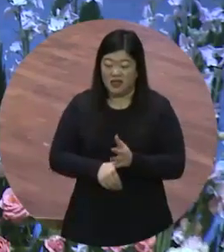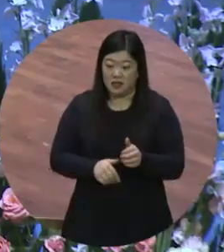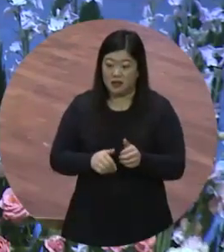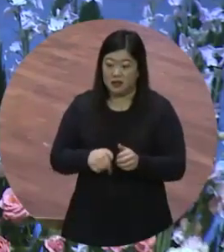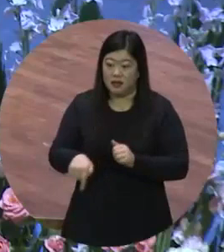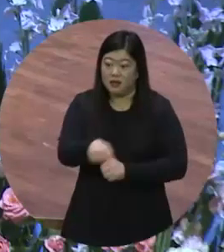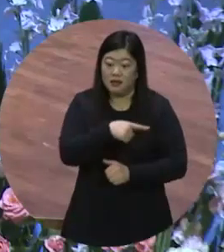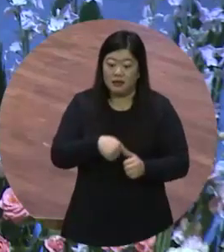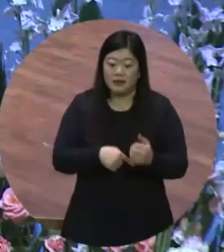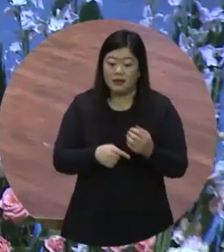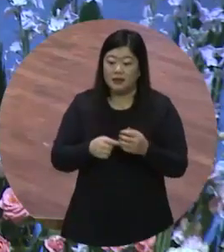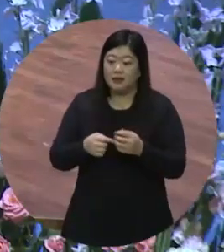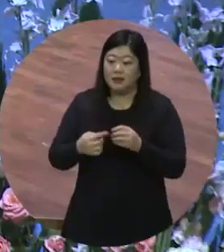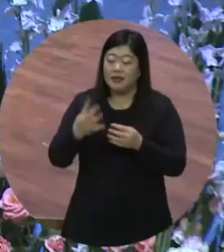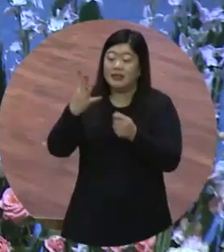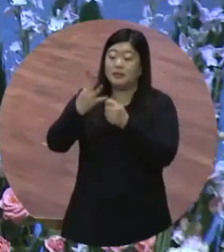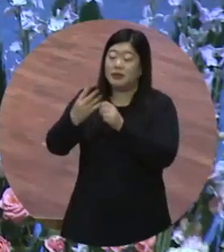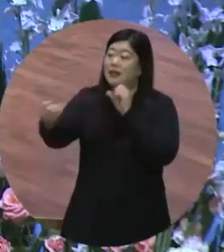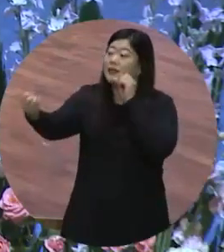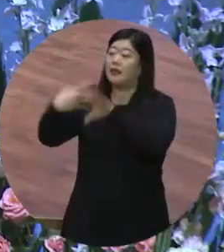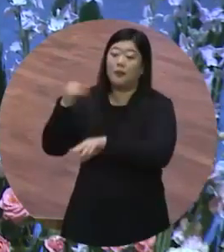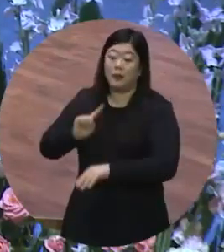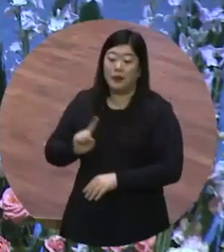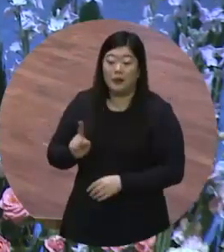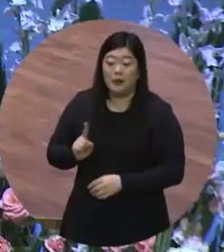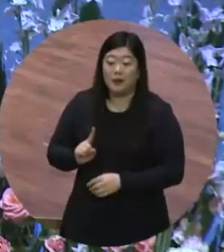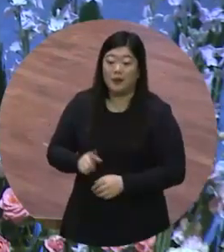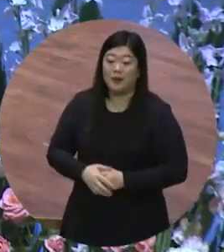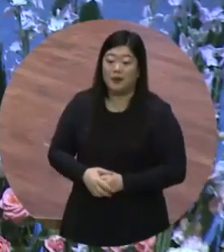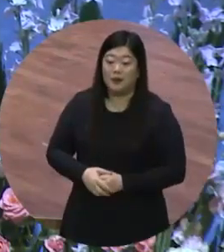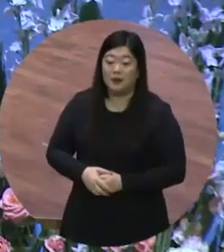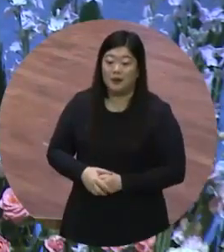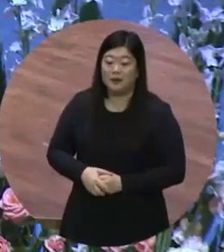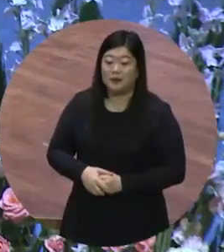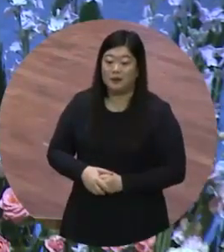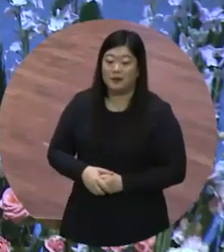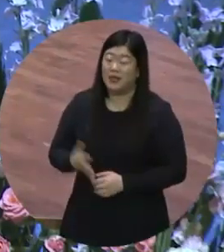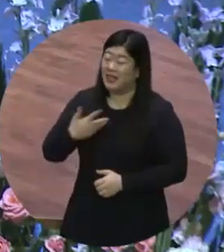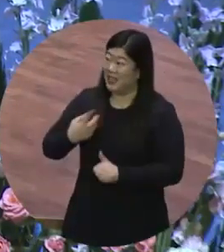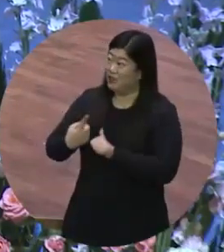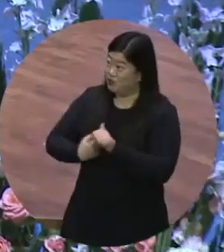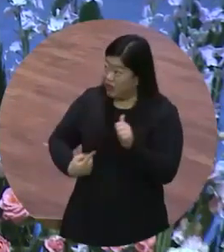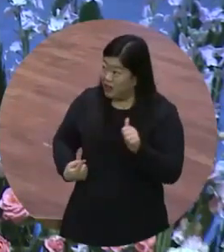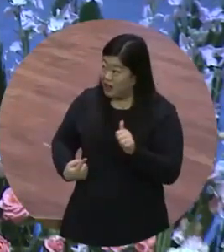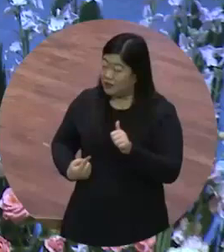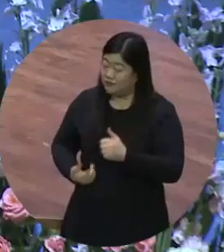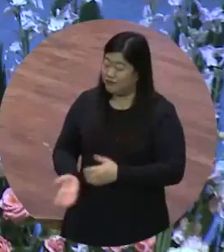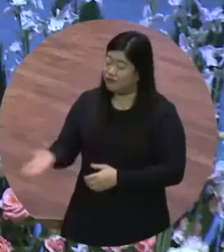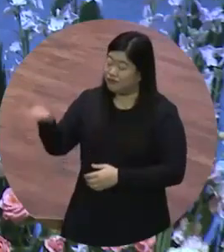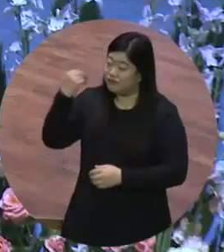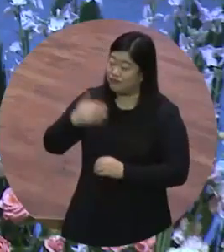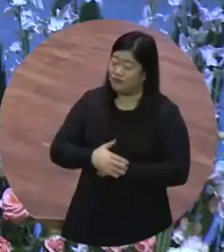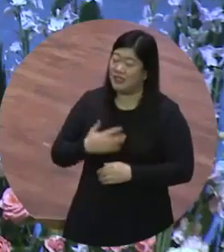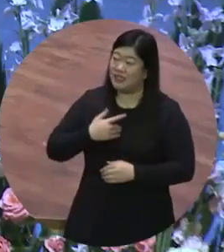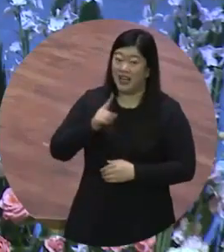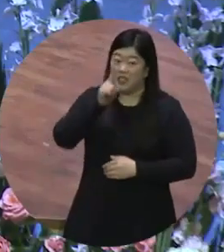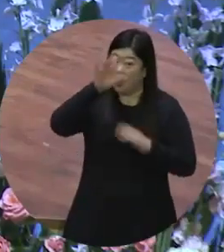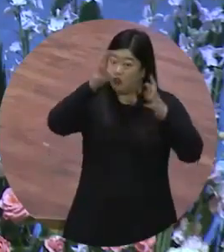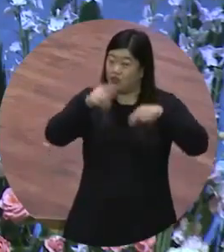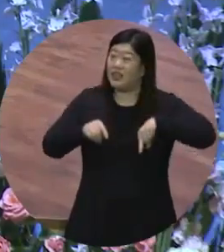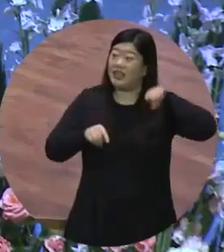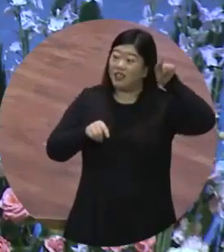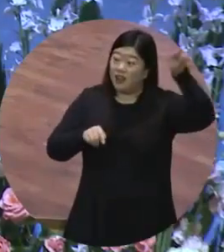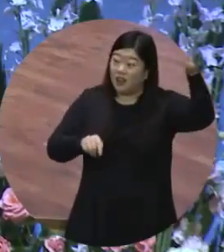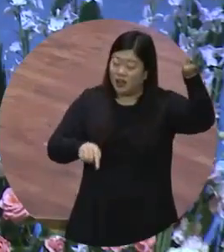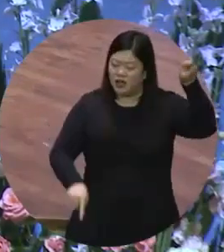이 가정교회 지도자가 확신에 찬 목소리를 이렇게 말했습니다. 그러면 우리는 천국에 가서 주님과